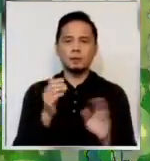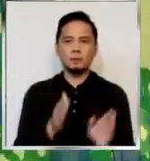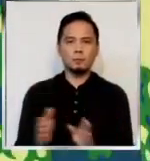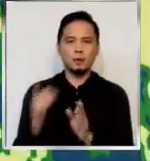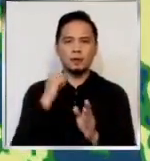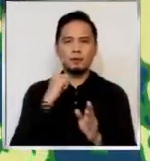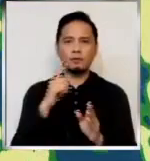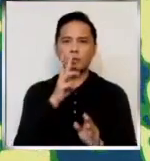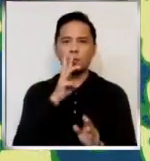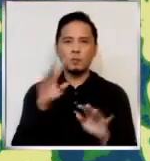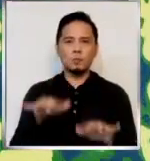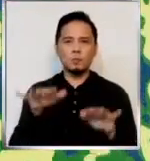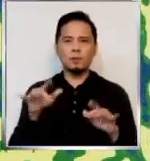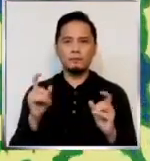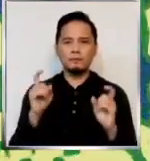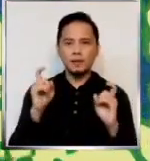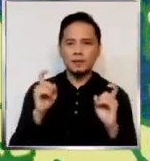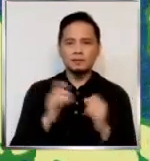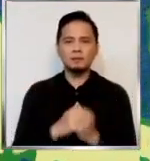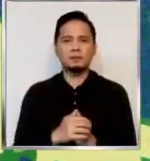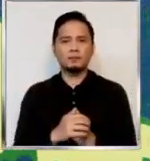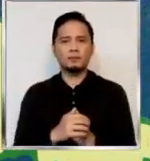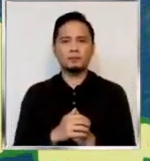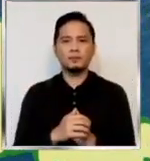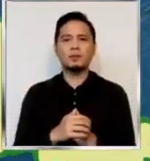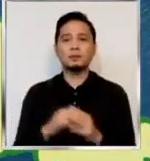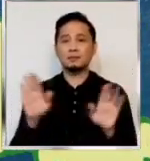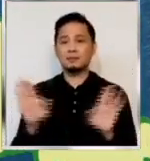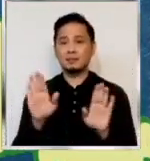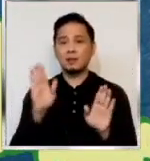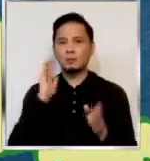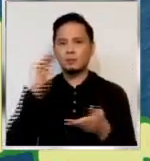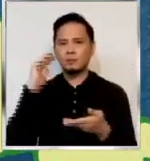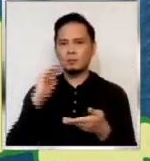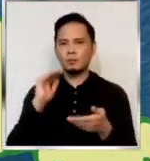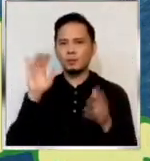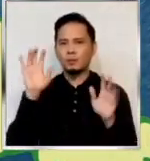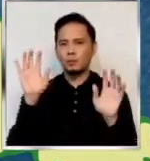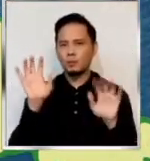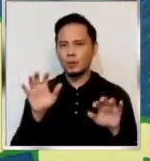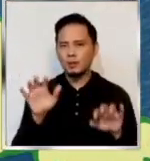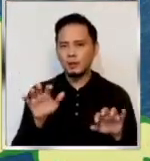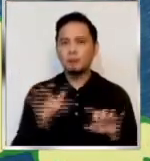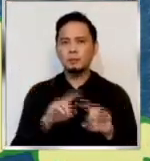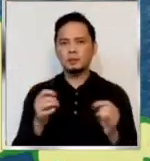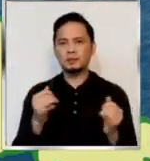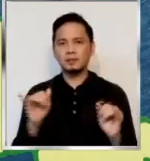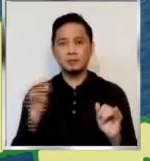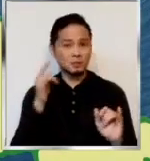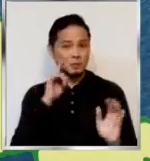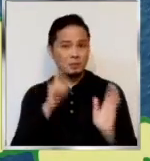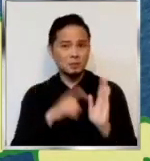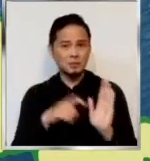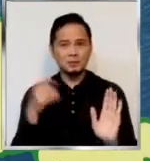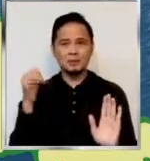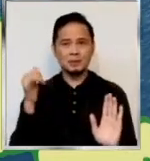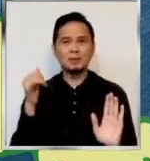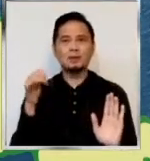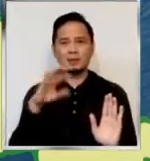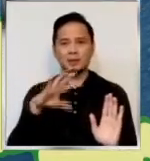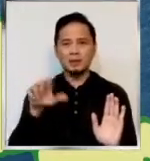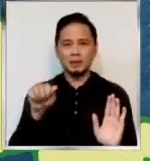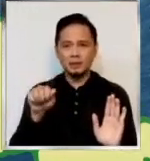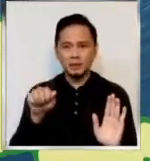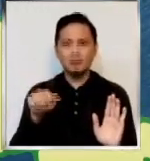Linggo, mababawasan na yung mga ulan. Pero may hanggang katamtamang ulan ka pa rin, yung kulay dilaw na yan, dyan sa Cagayan Valley, sa may